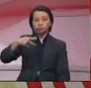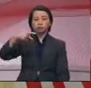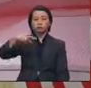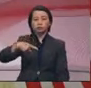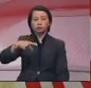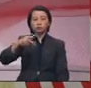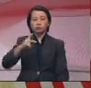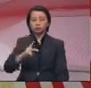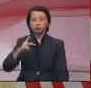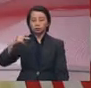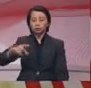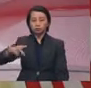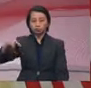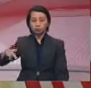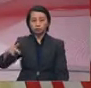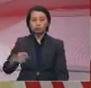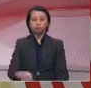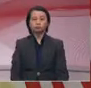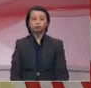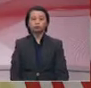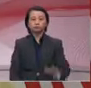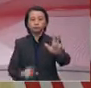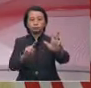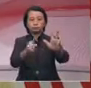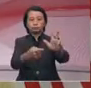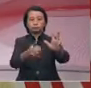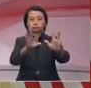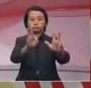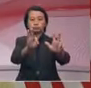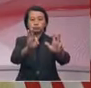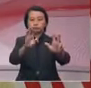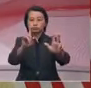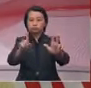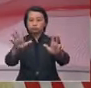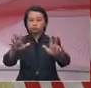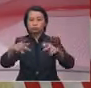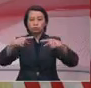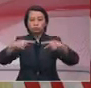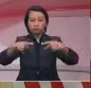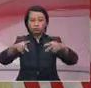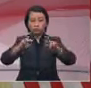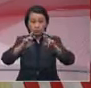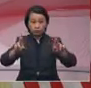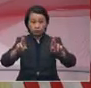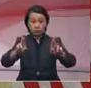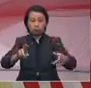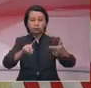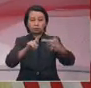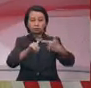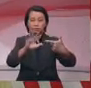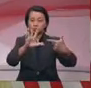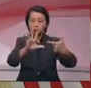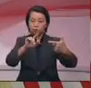PKPP. Sebanyak 3,915 pasaraya,